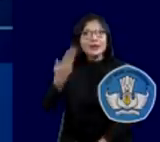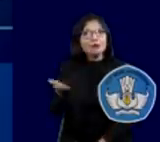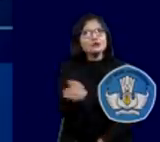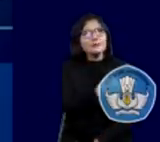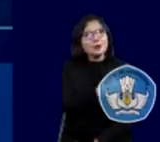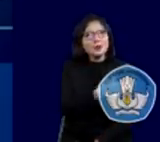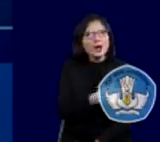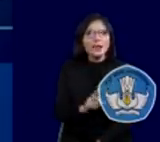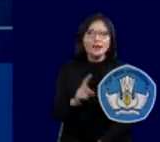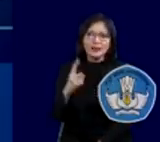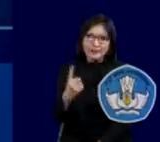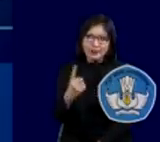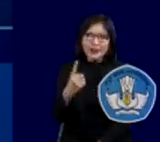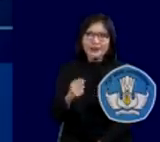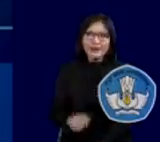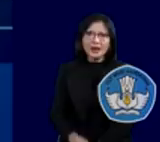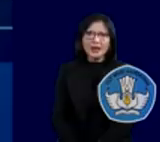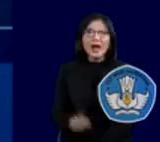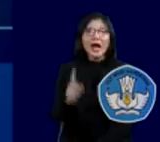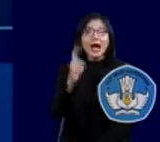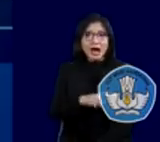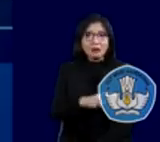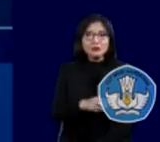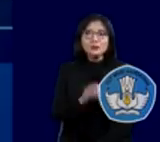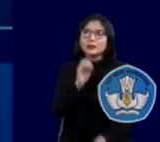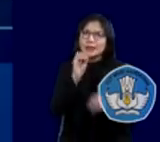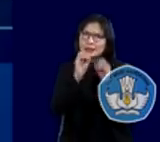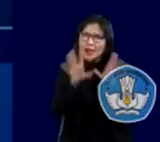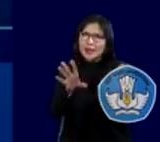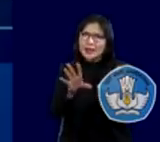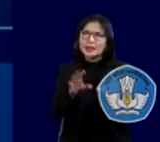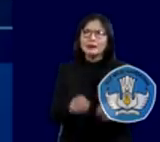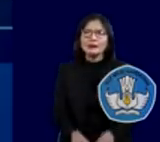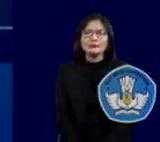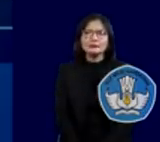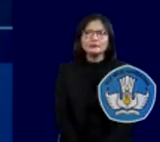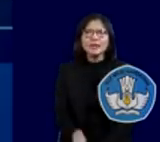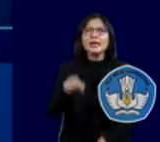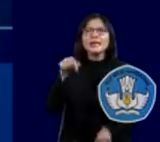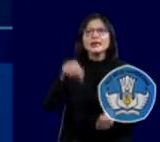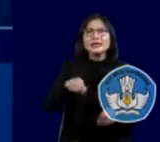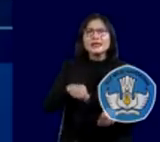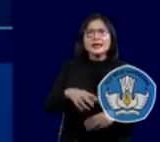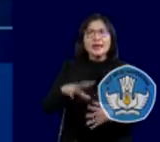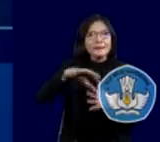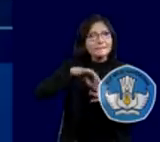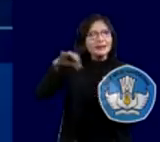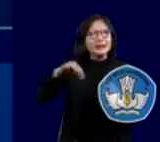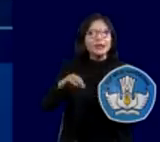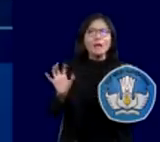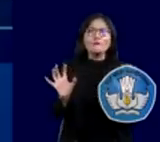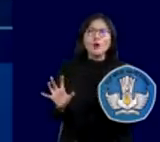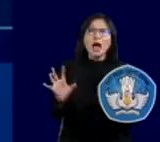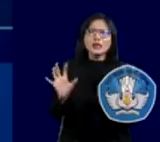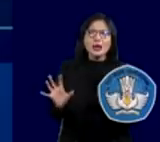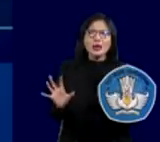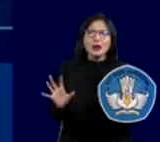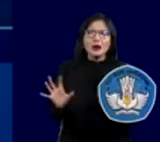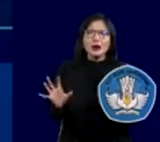Jadi yang pertama harus ditekankan bahwa ini adalah seleksi massal yang akan